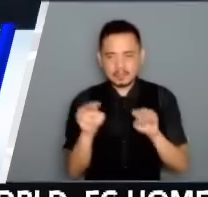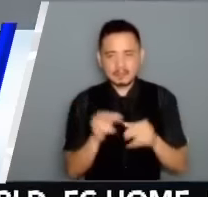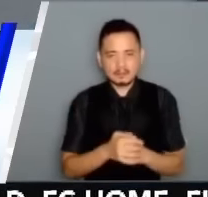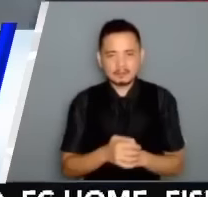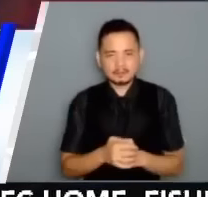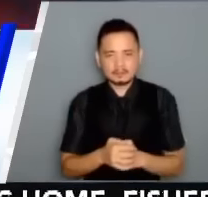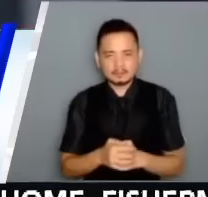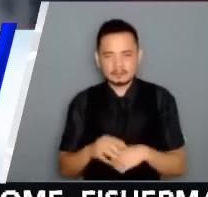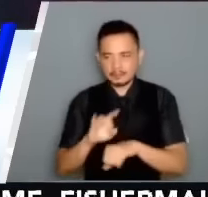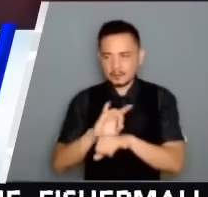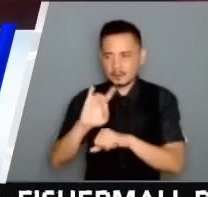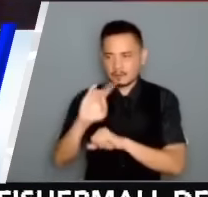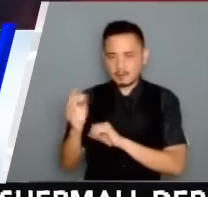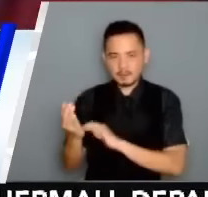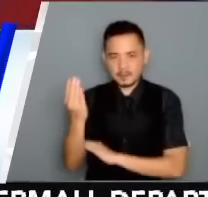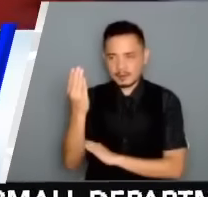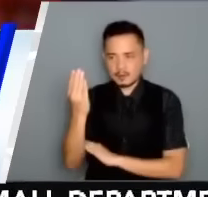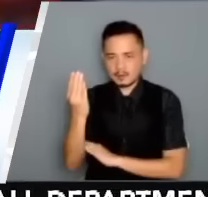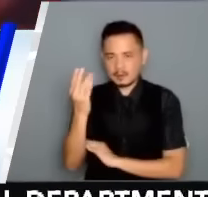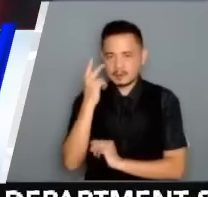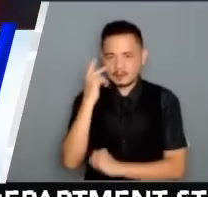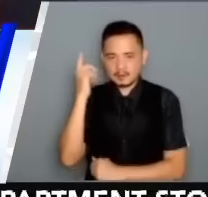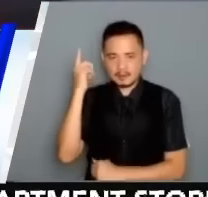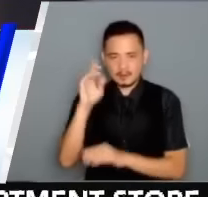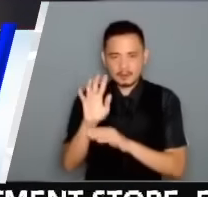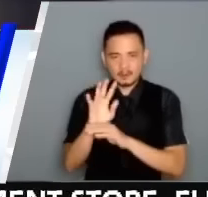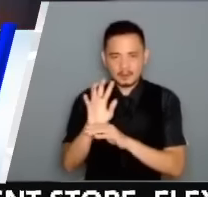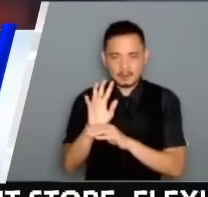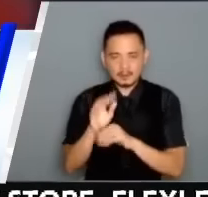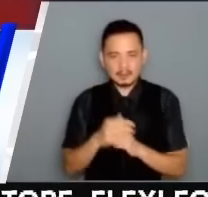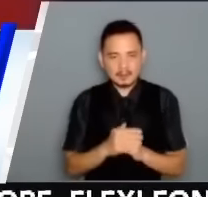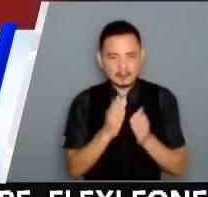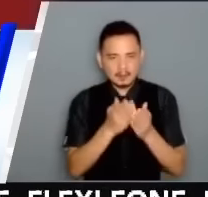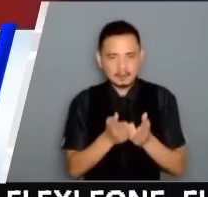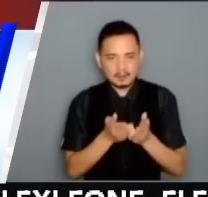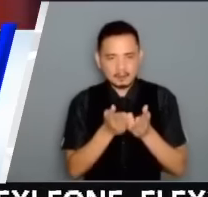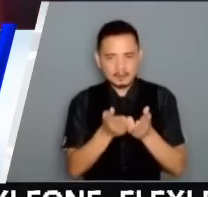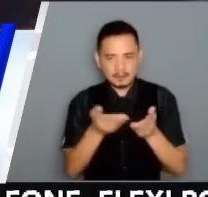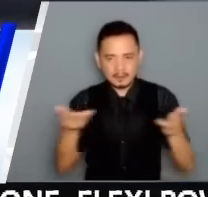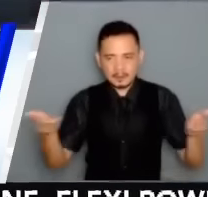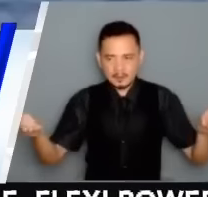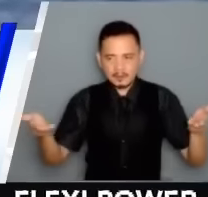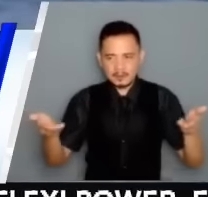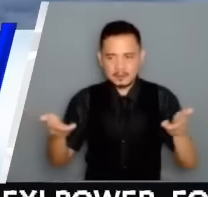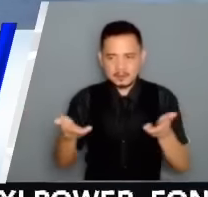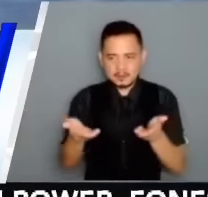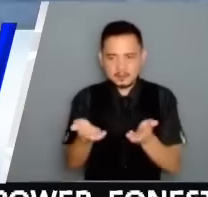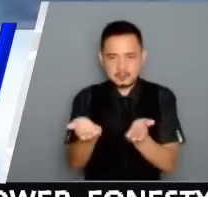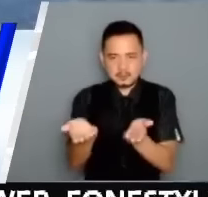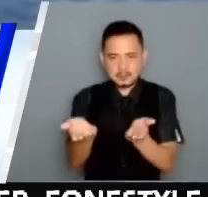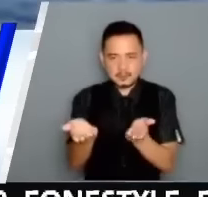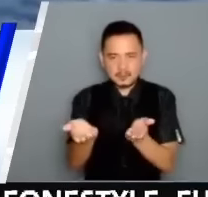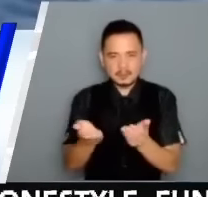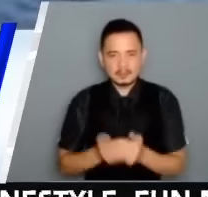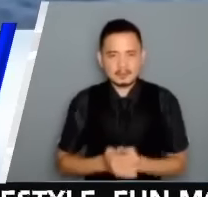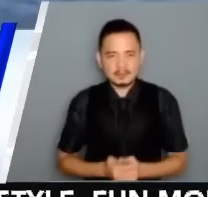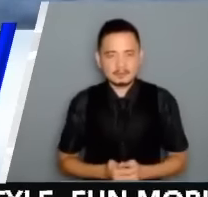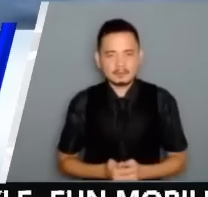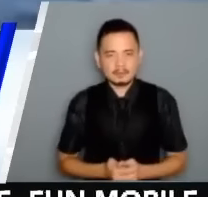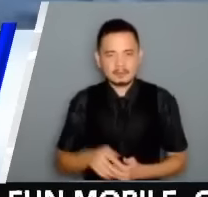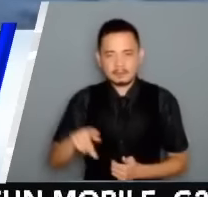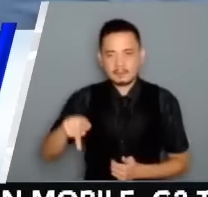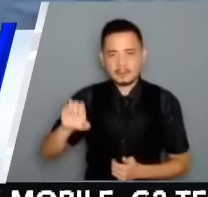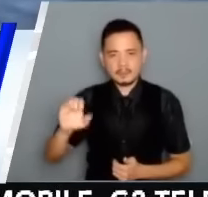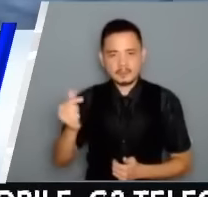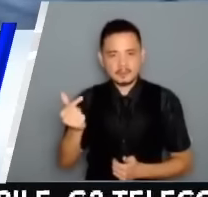Reef ang BRP Cabra ng Pilipinas at tatlong Hubei class missile boats ng Chinese Navy. Ayon sa PCG, nagsagawa